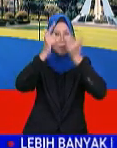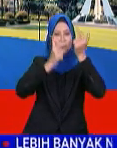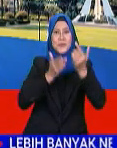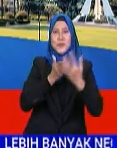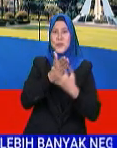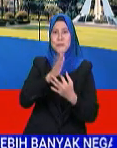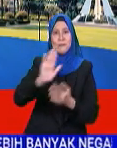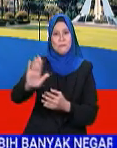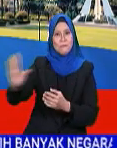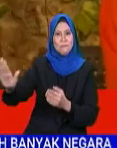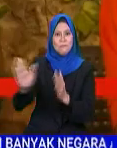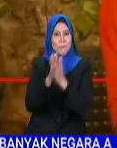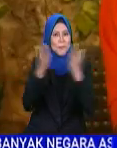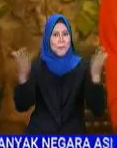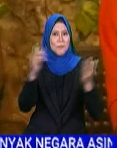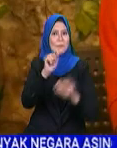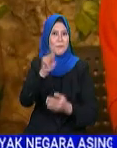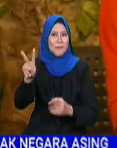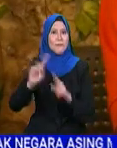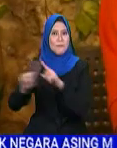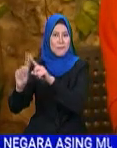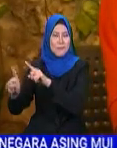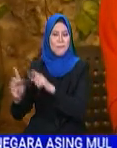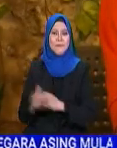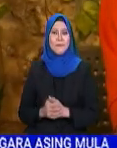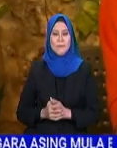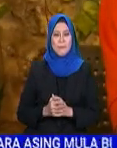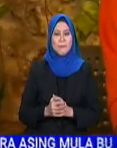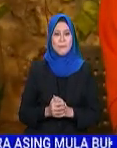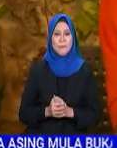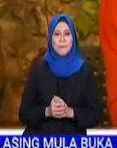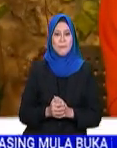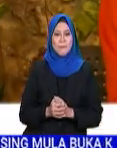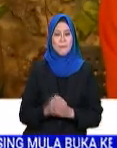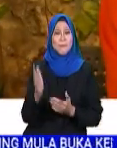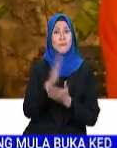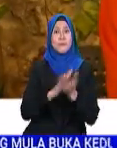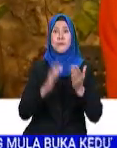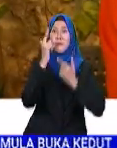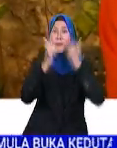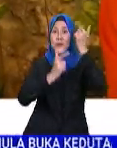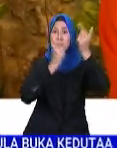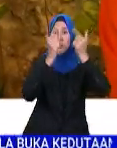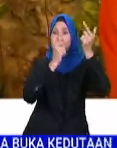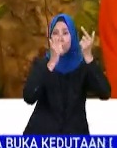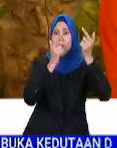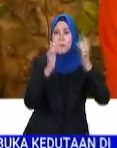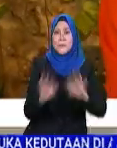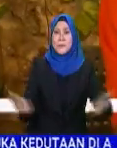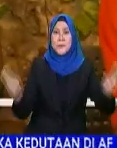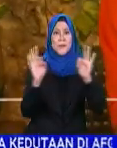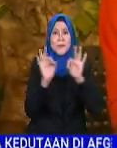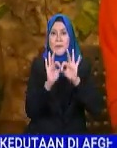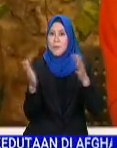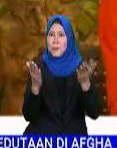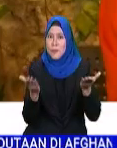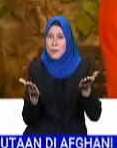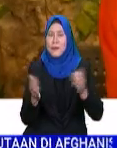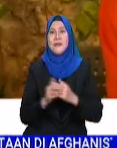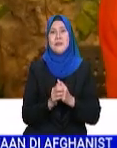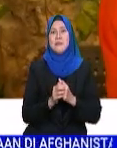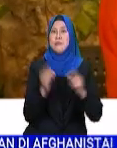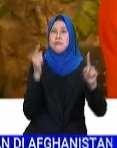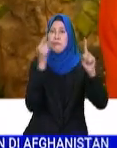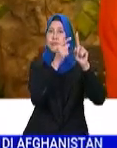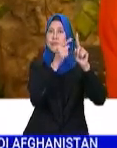media masing-masing. Sebab salah satu sektor pelancongan punya unsur penting adalah berkaitan dengan